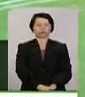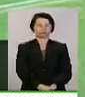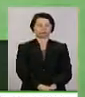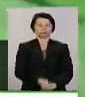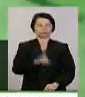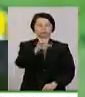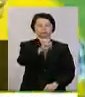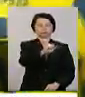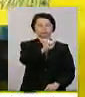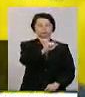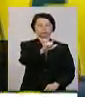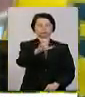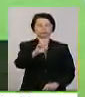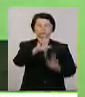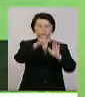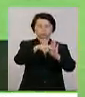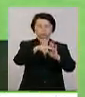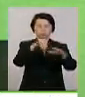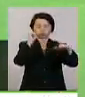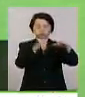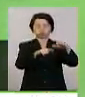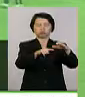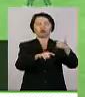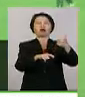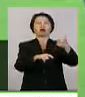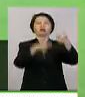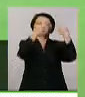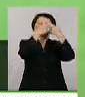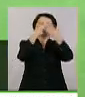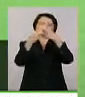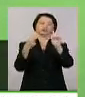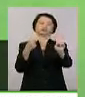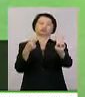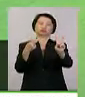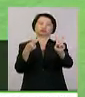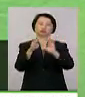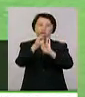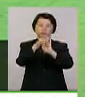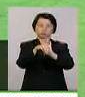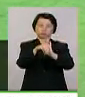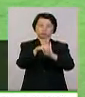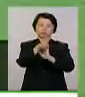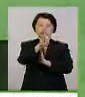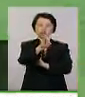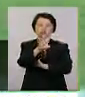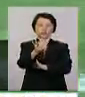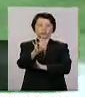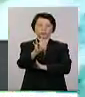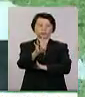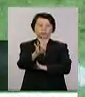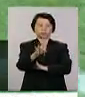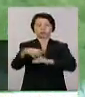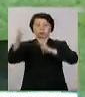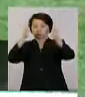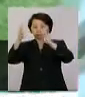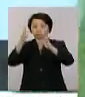Ahmad As-Salim kemudian mengukuhkan kedudukan Arab Saudi untuk gol kedua pada minit ke-78.